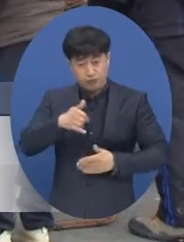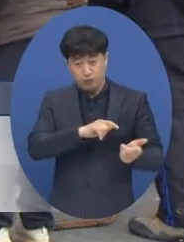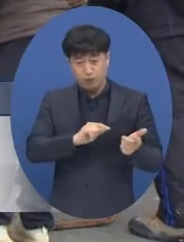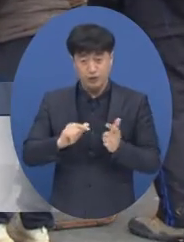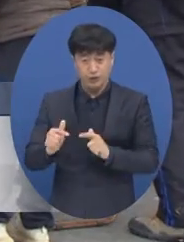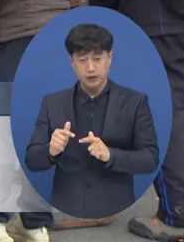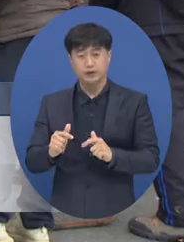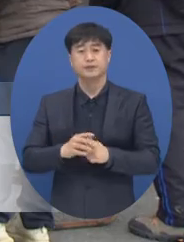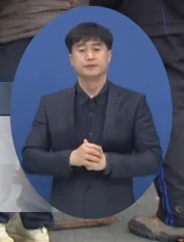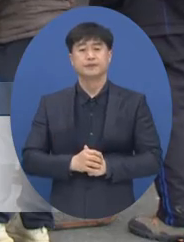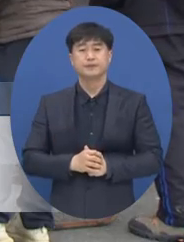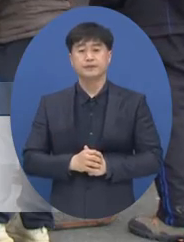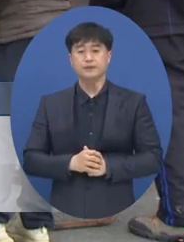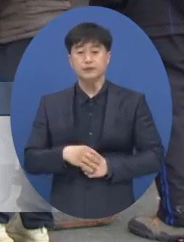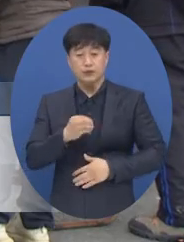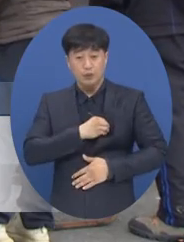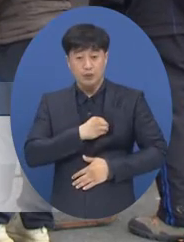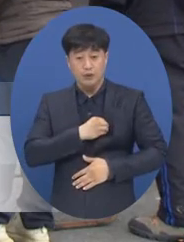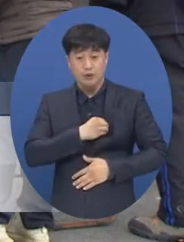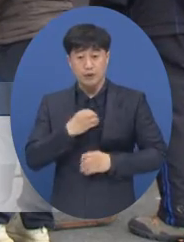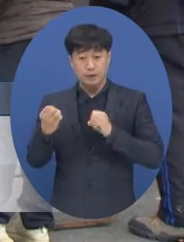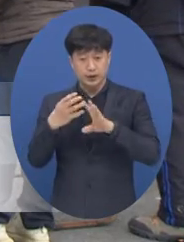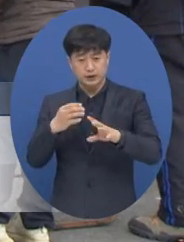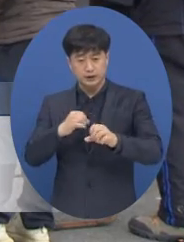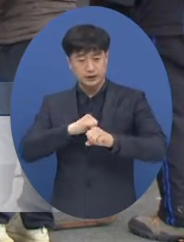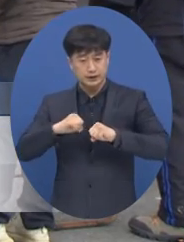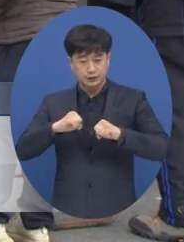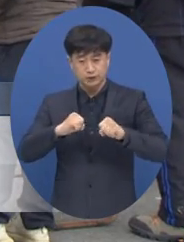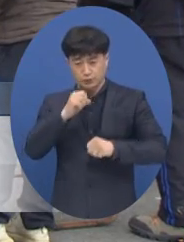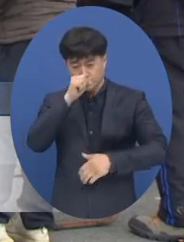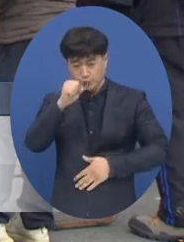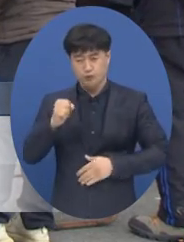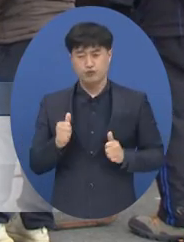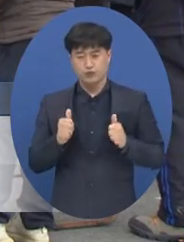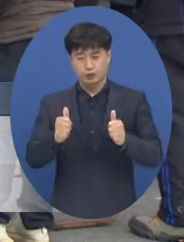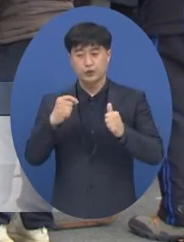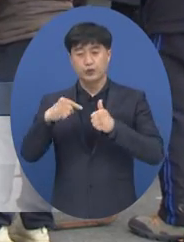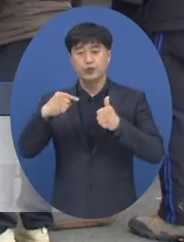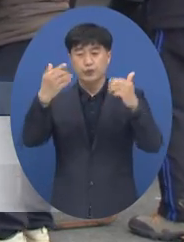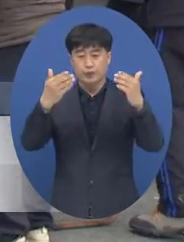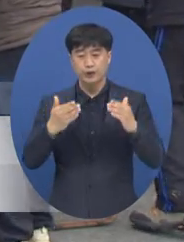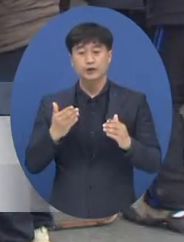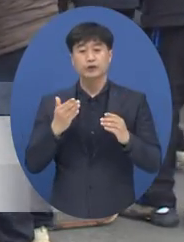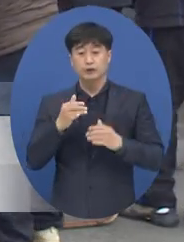회원들도 상당히 호응을 잘해주고 또 열심히 교육을 받고 있어서